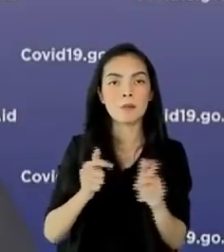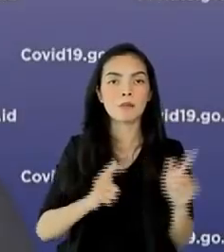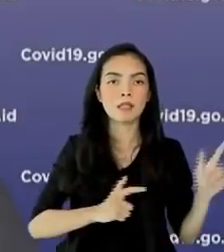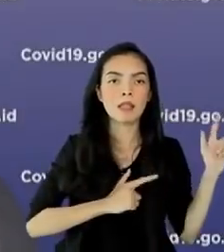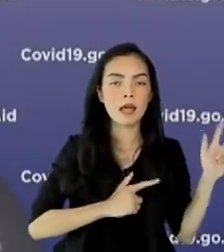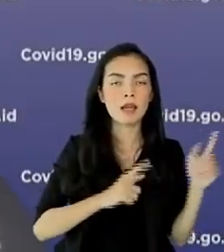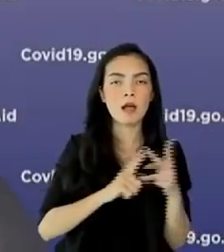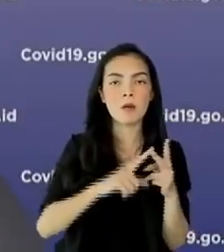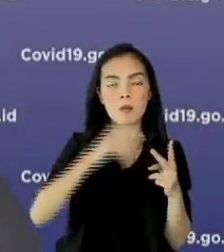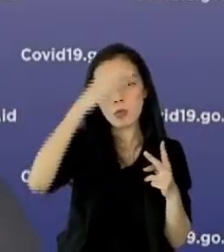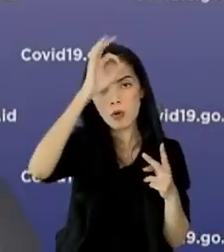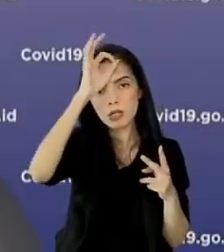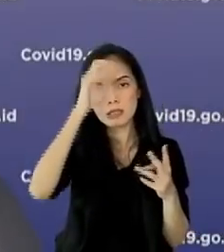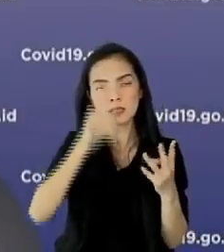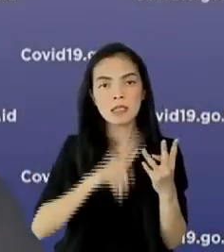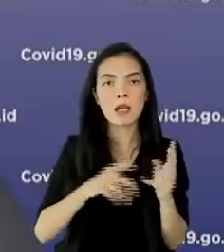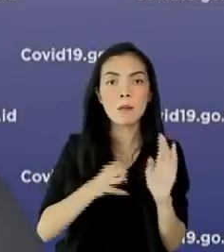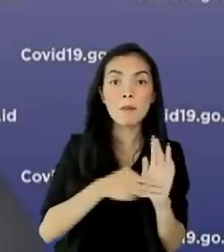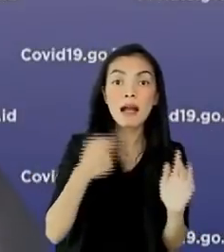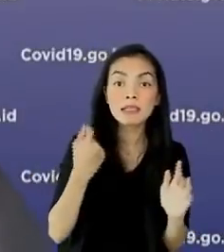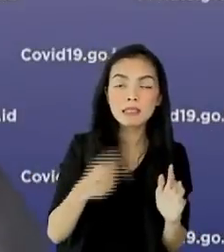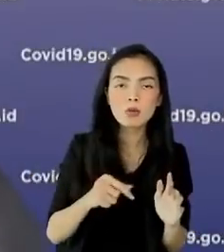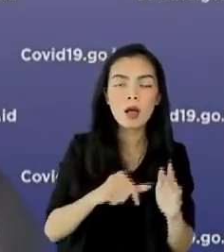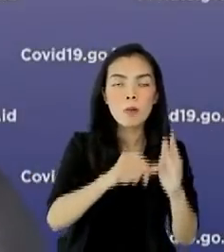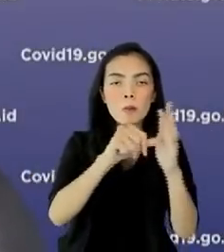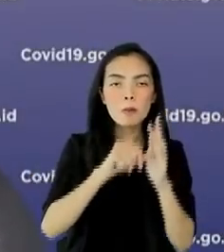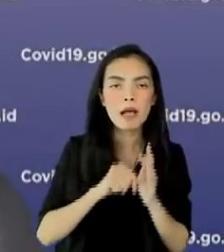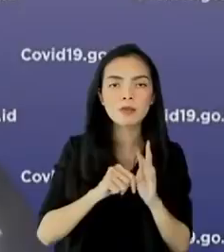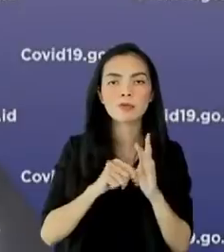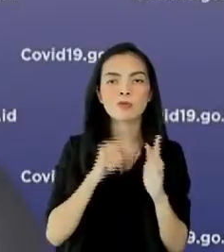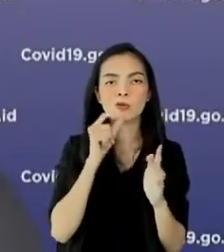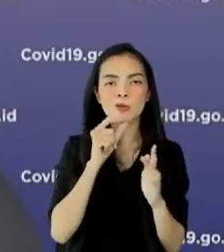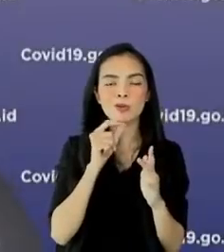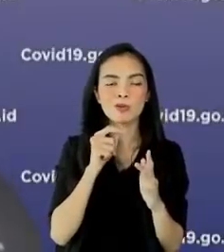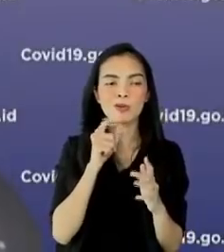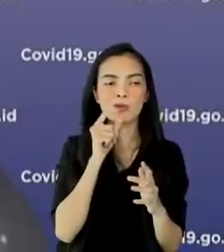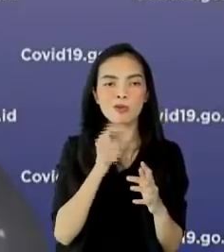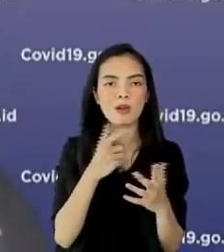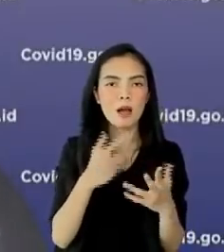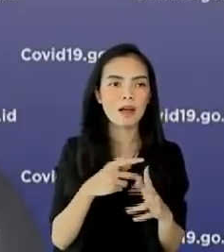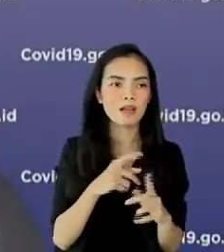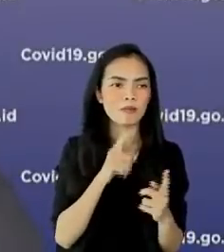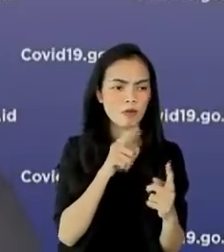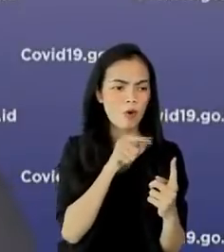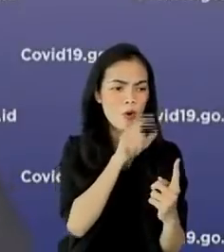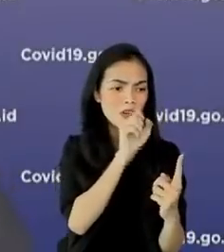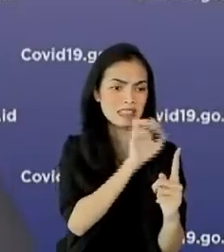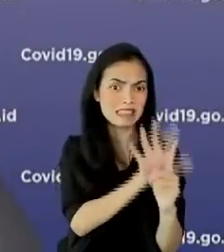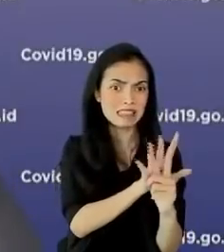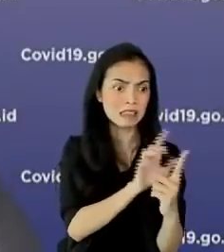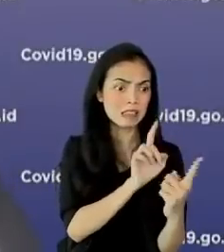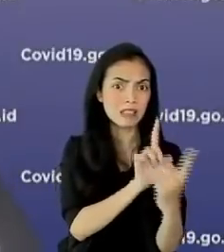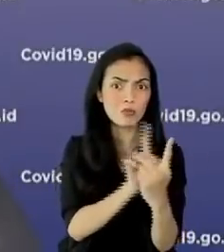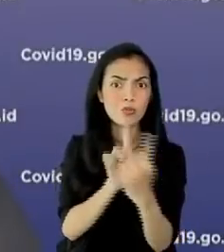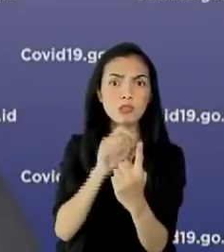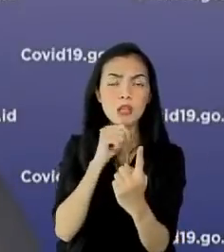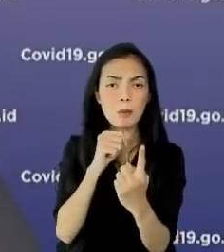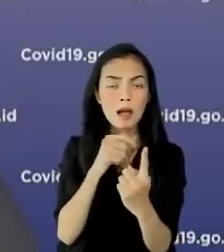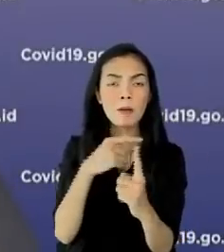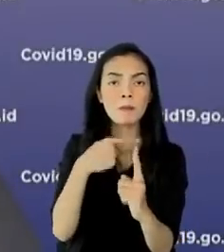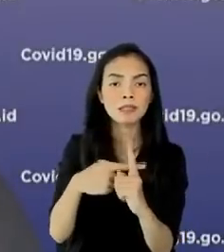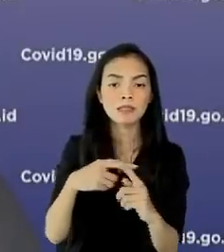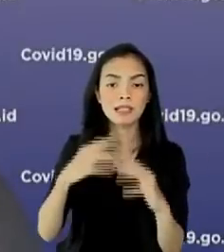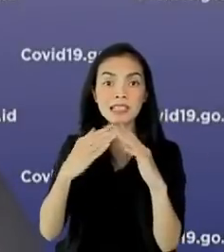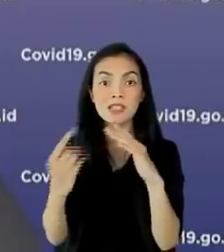TNI, Polri, bahkan mahasiswa untuk membantu pelaksanaan menjadi tracer, termasuk pemantauan isolasi mandiri. Nah,